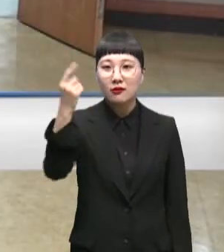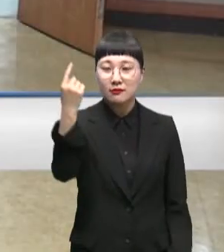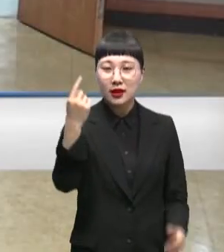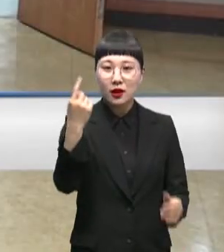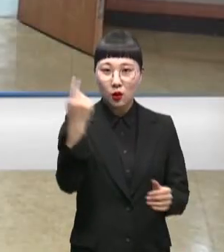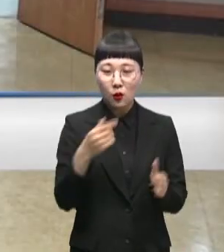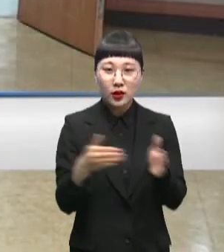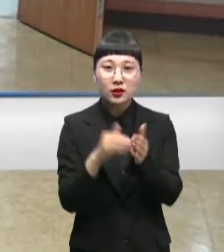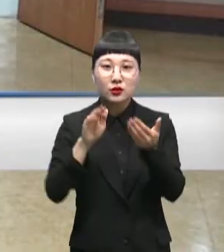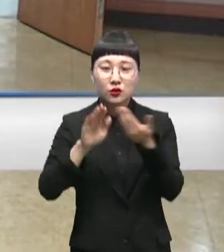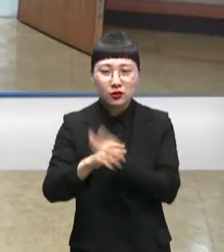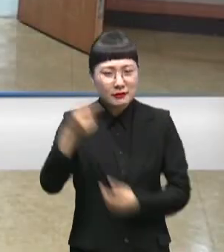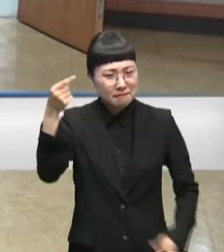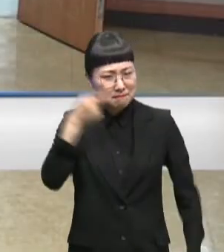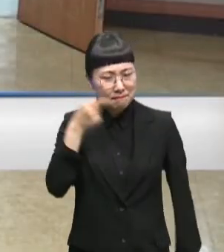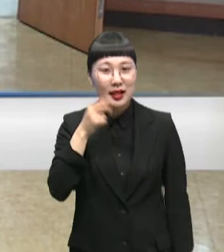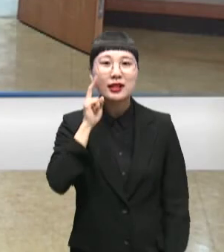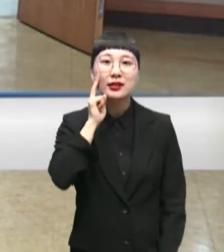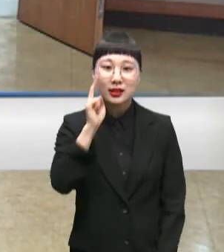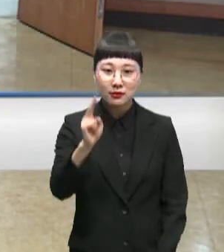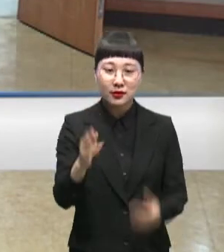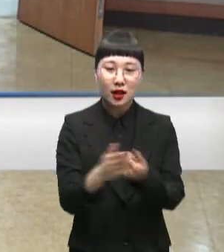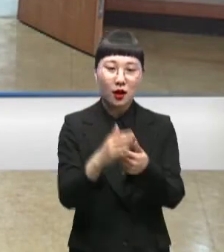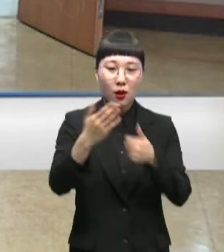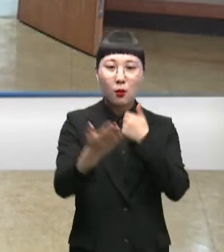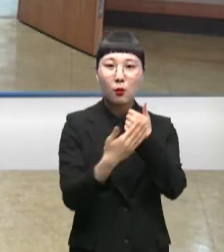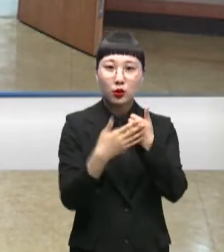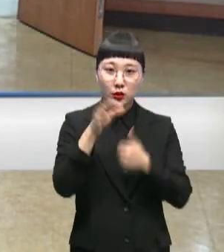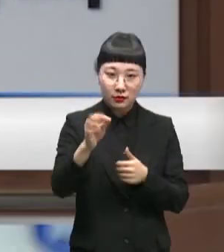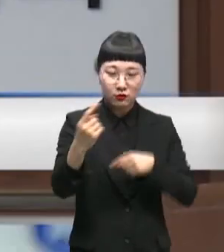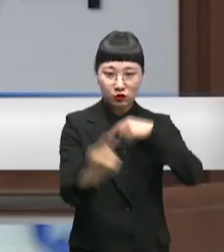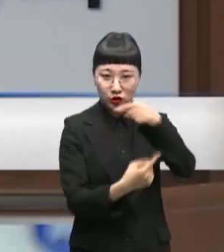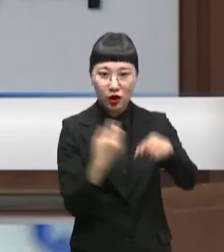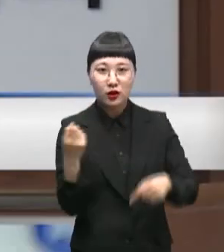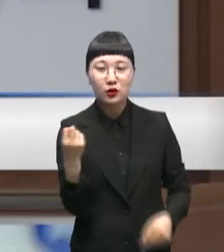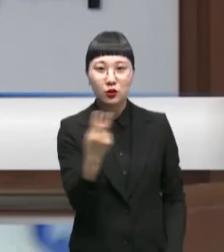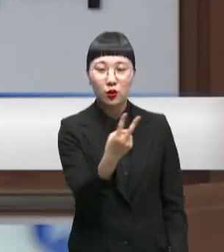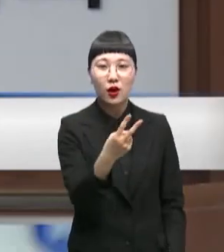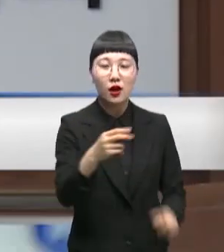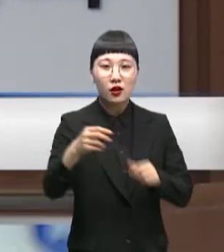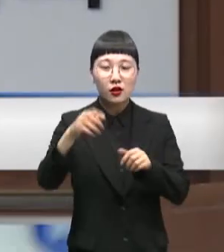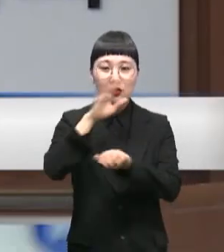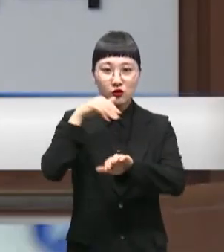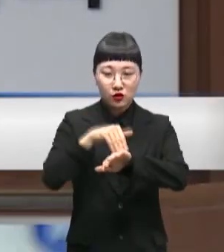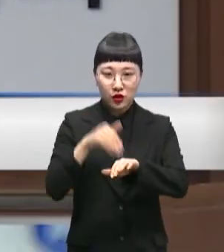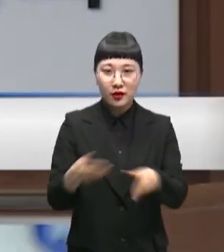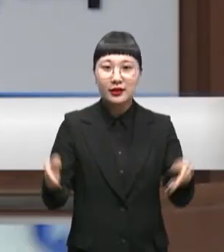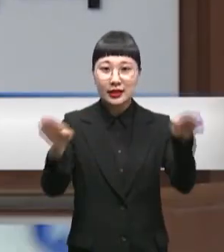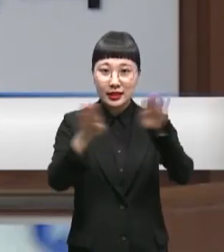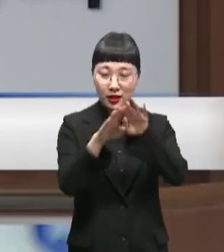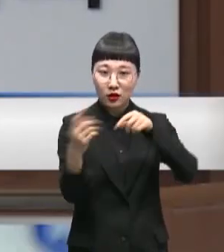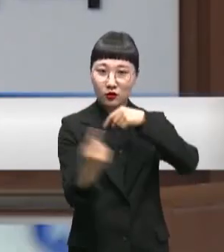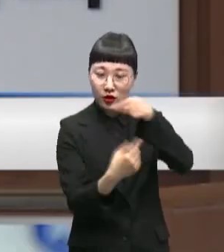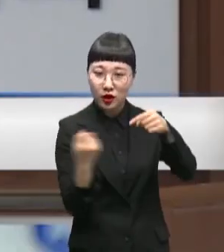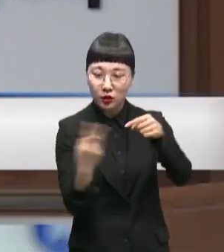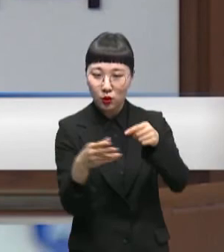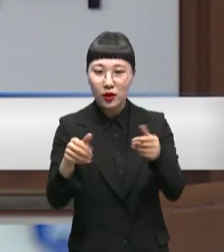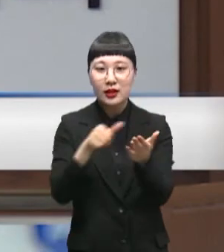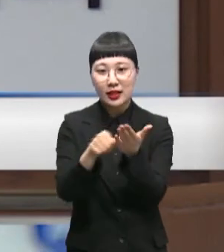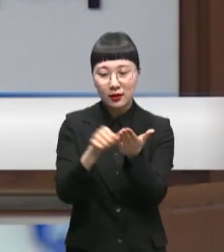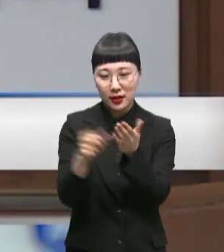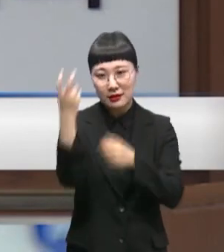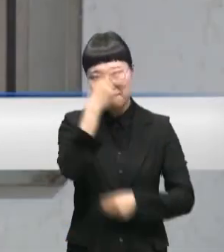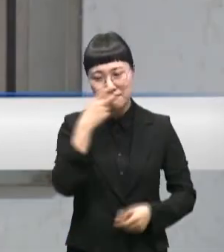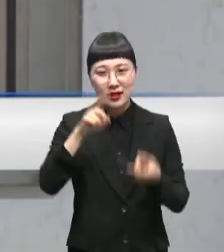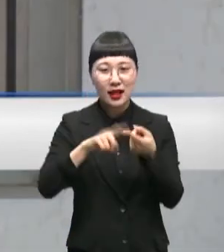경기단체 보조금 지원 사업 집행 및 가맹 단체 조직 운영 실태 홀려 시설 및 훈련 장비 운영 적정성 등을 집중